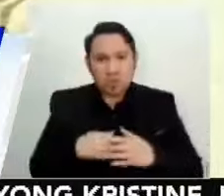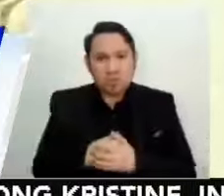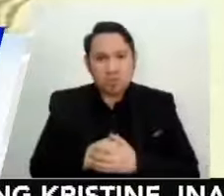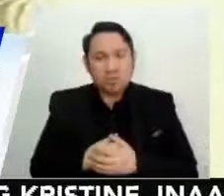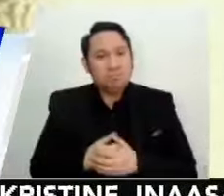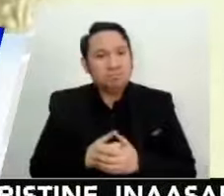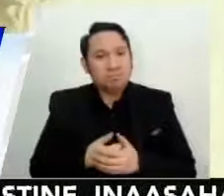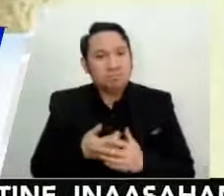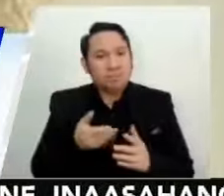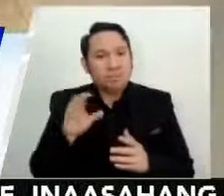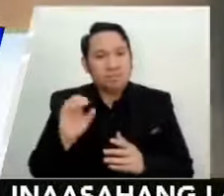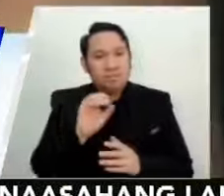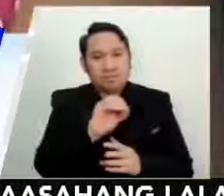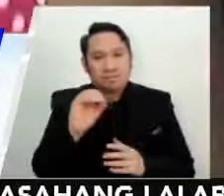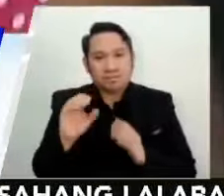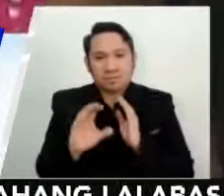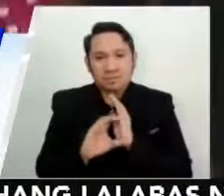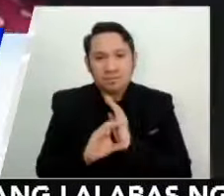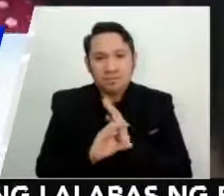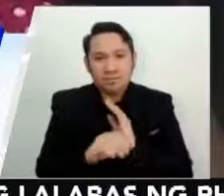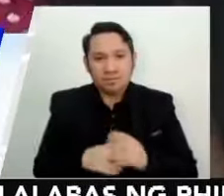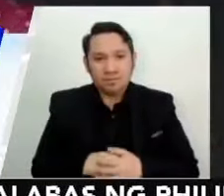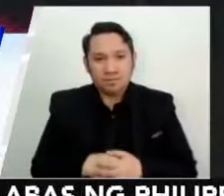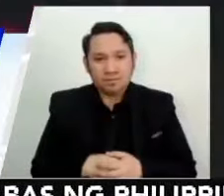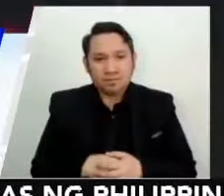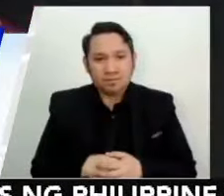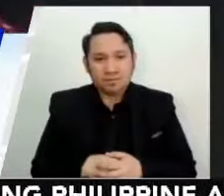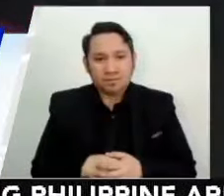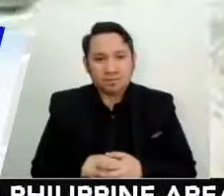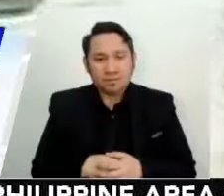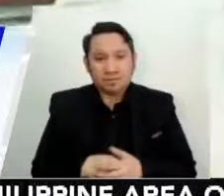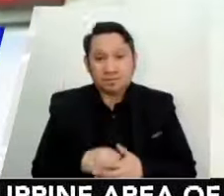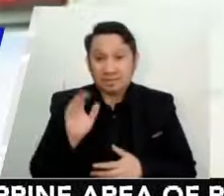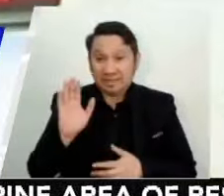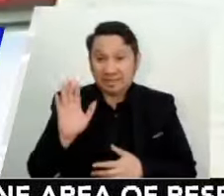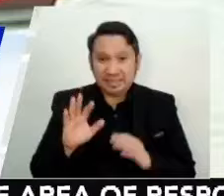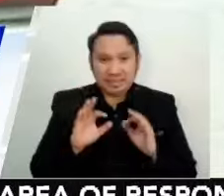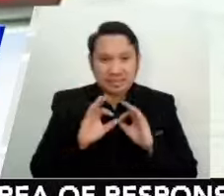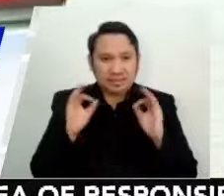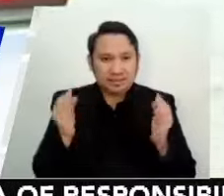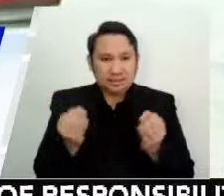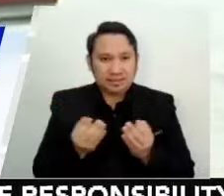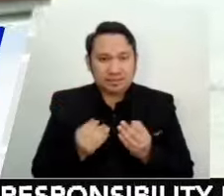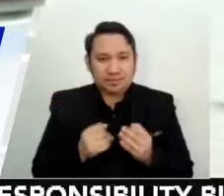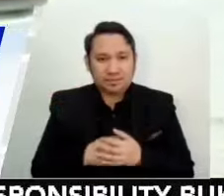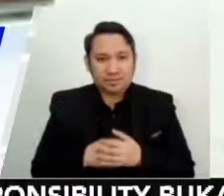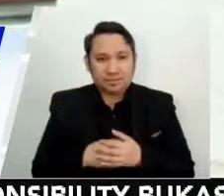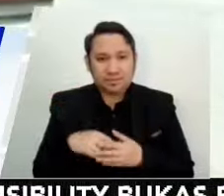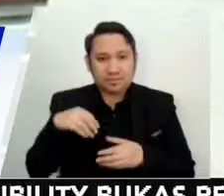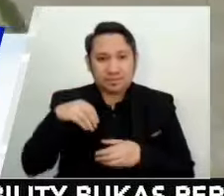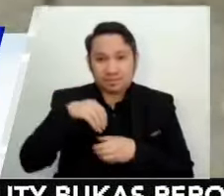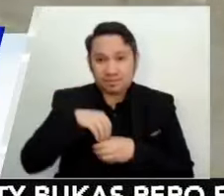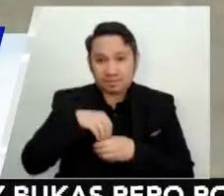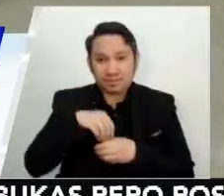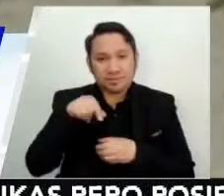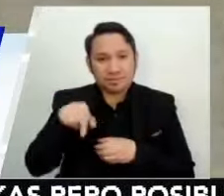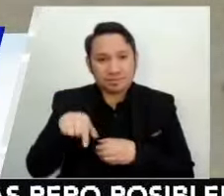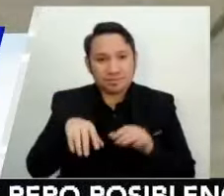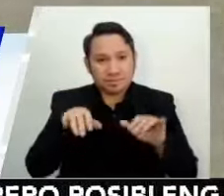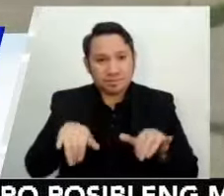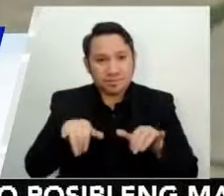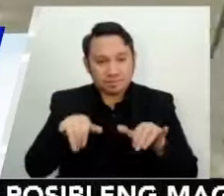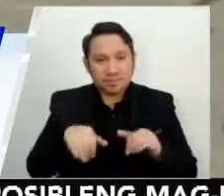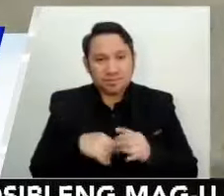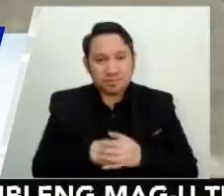sasakyan. Ang pamilya ni Magdalena Manzano, sa sasakyang ito na muna nananatili habang hinihintay